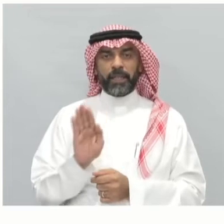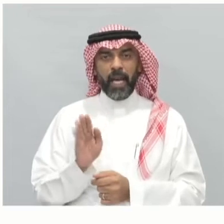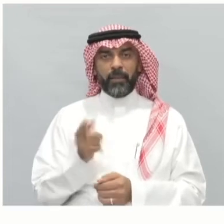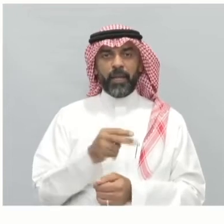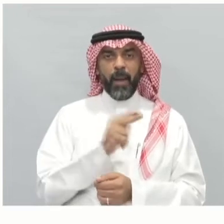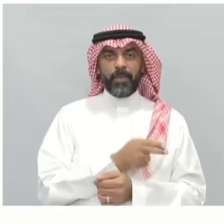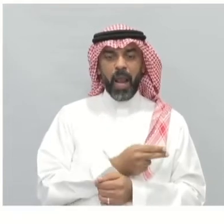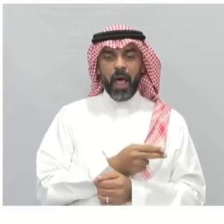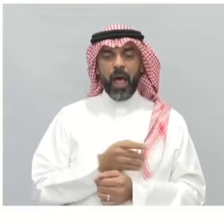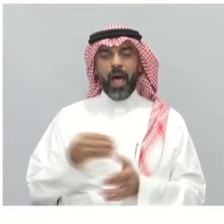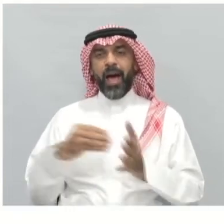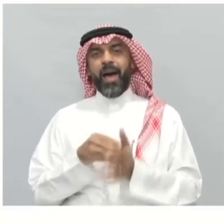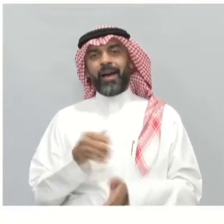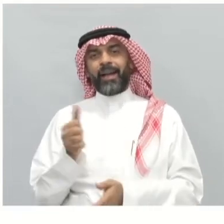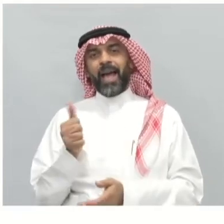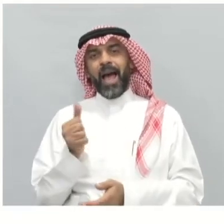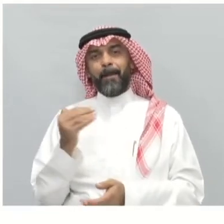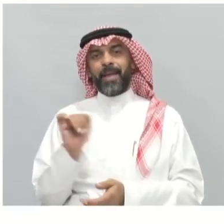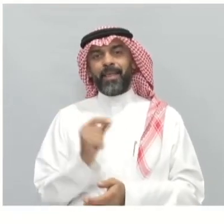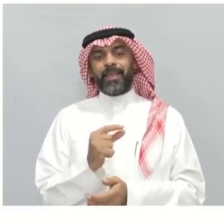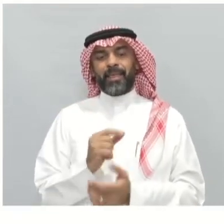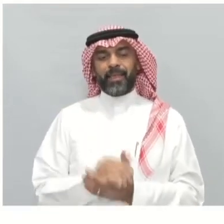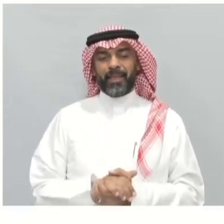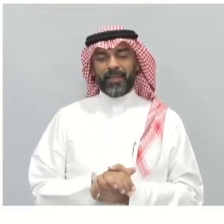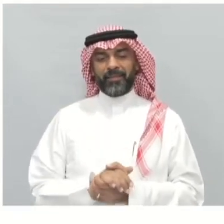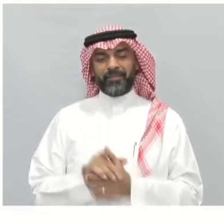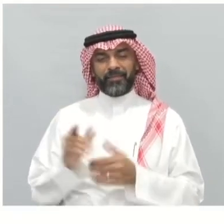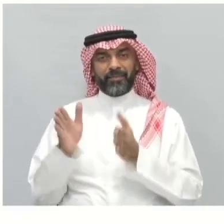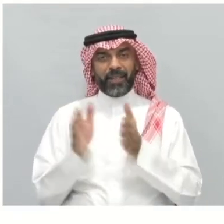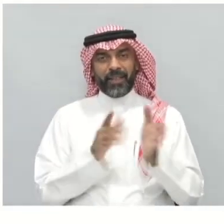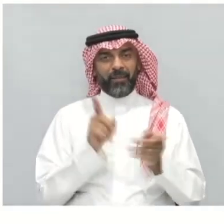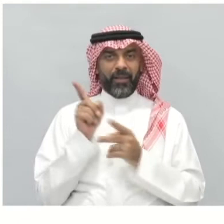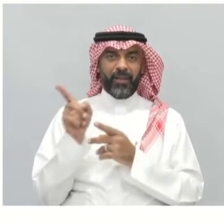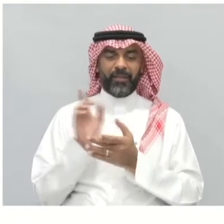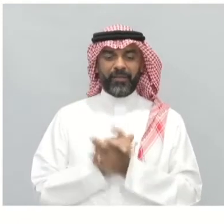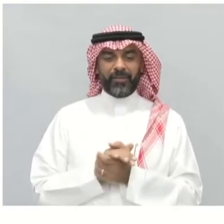راح يكون الاحمد في الاخير بهذه الطريقه